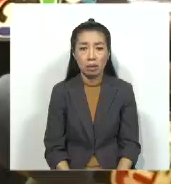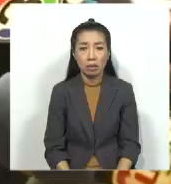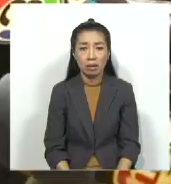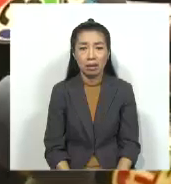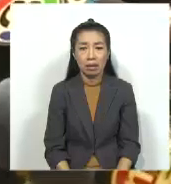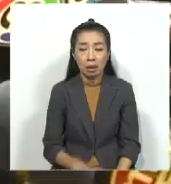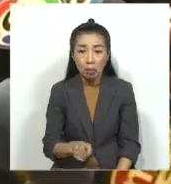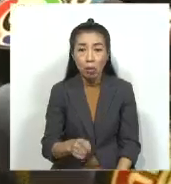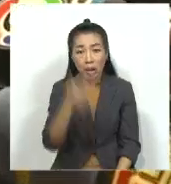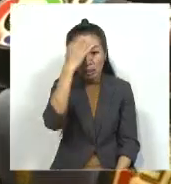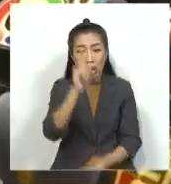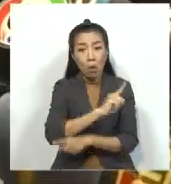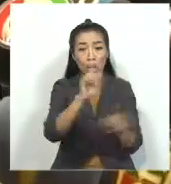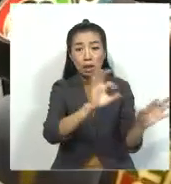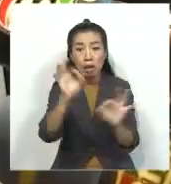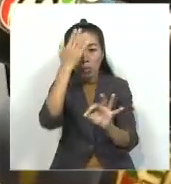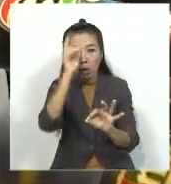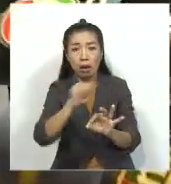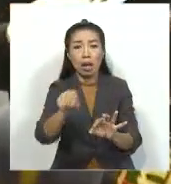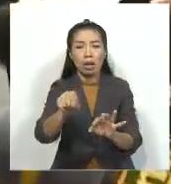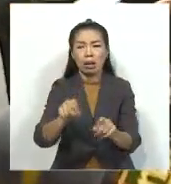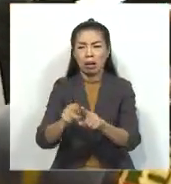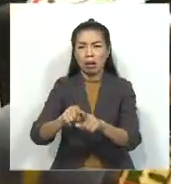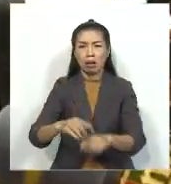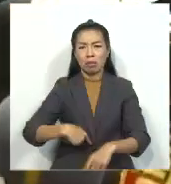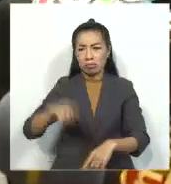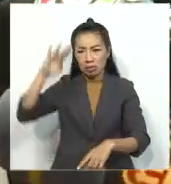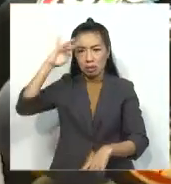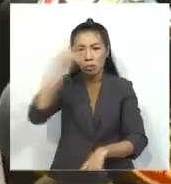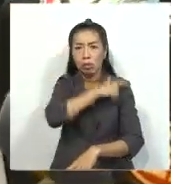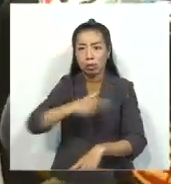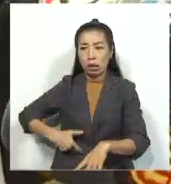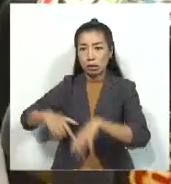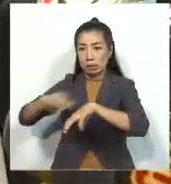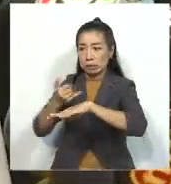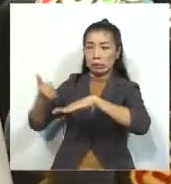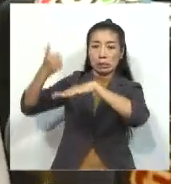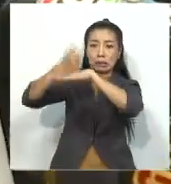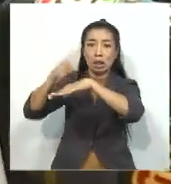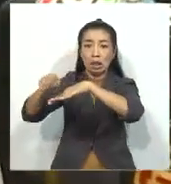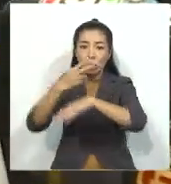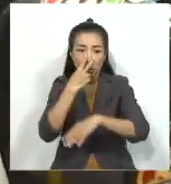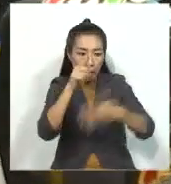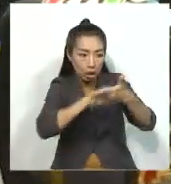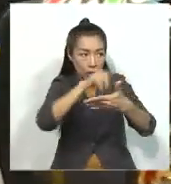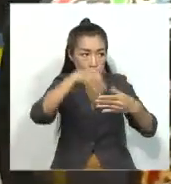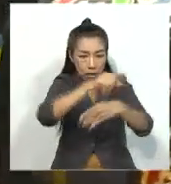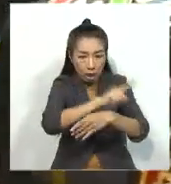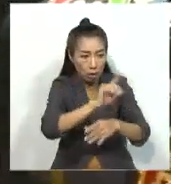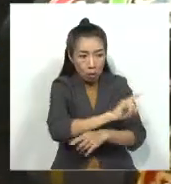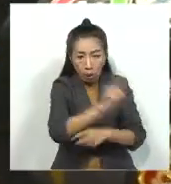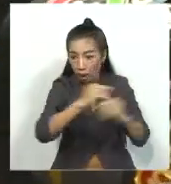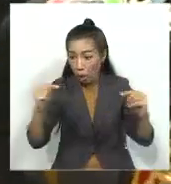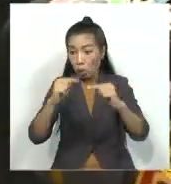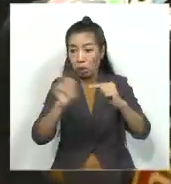มีพระราชพิธีแล้วจะเอายังไงอ่ะก็ดูว่ามันซับซ้อนกันหรือเปล่าถ้าซับซ้อนเขาอาจจะเลื่อนนิดหน่อยก็